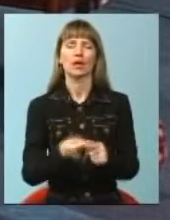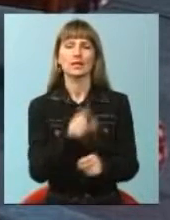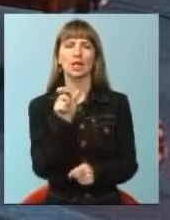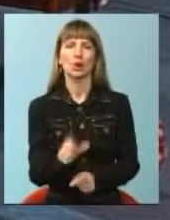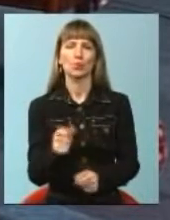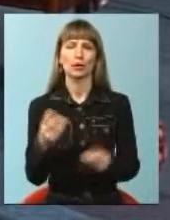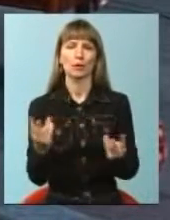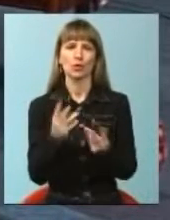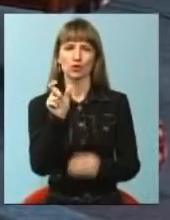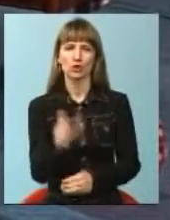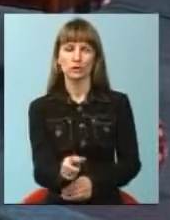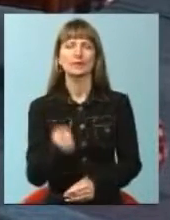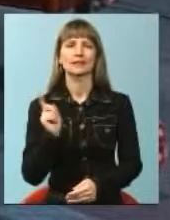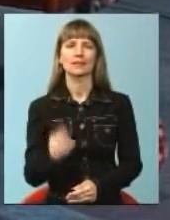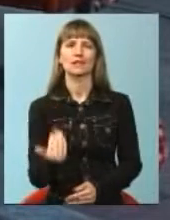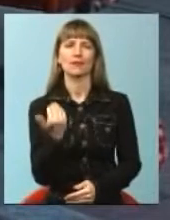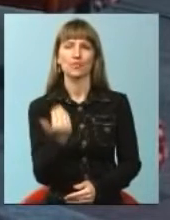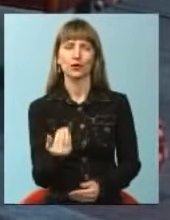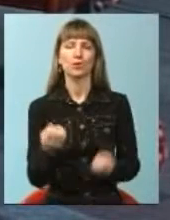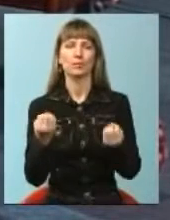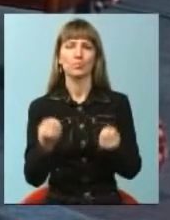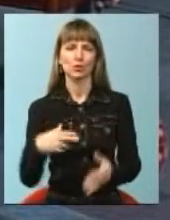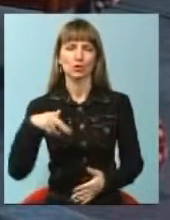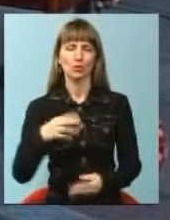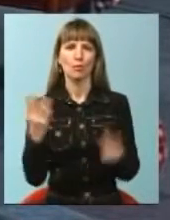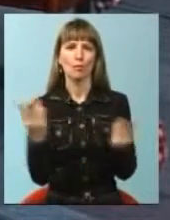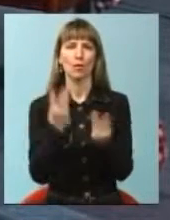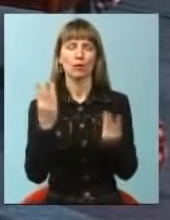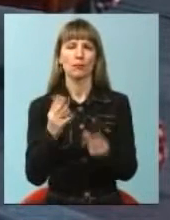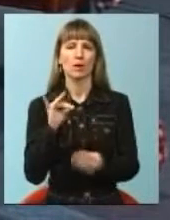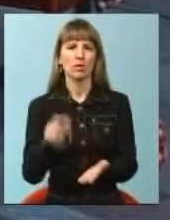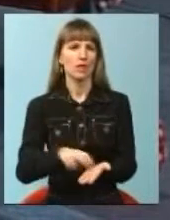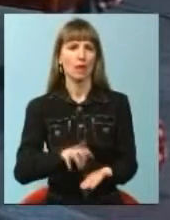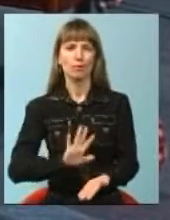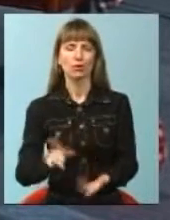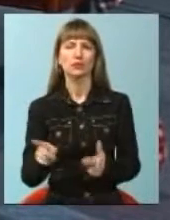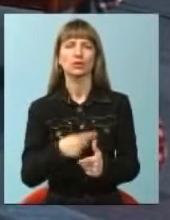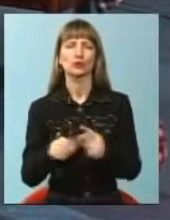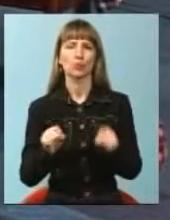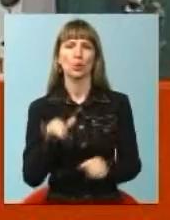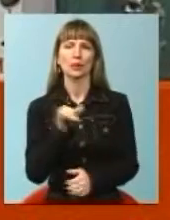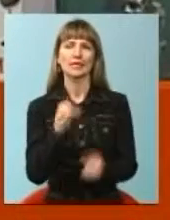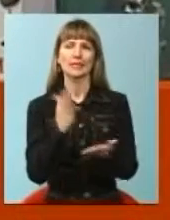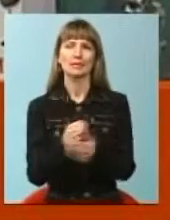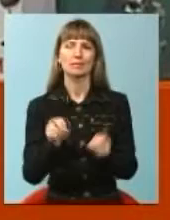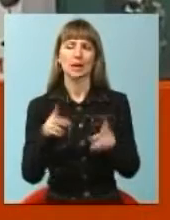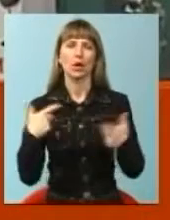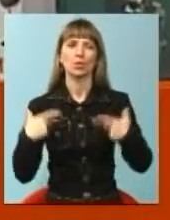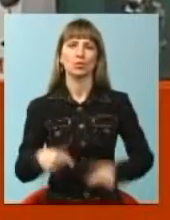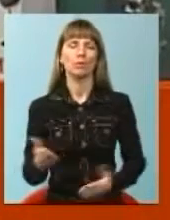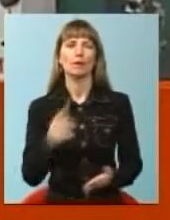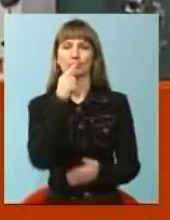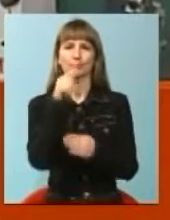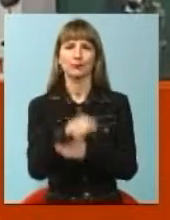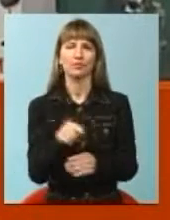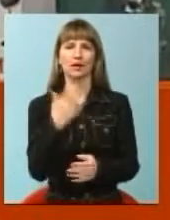такі, пожежники? Чи дійсно вони просто йдуть у полум'я і навіть не бояться? Чи може в них якісь спеціальні костюми, як вони там